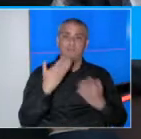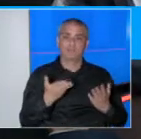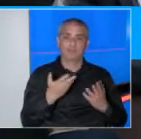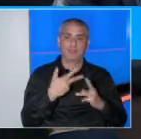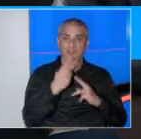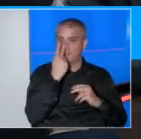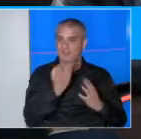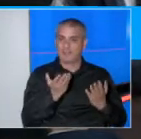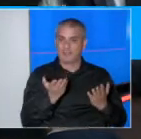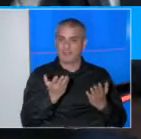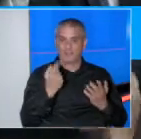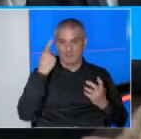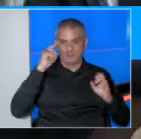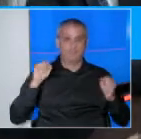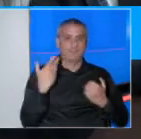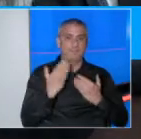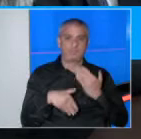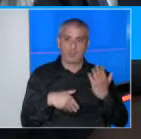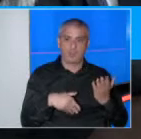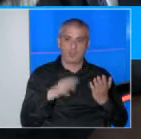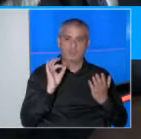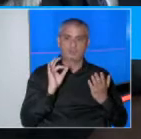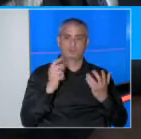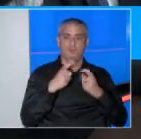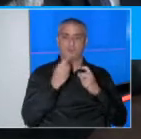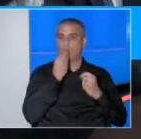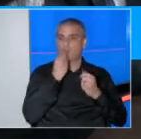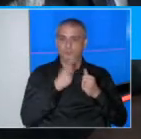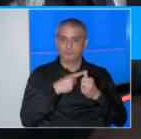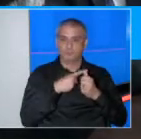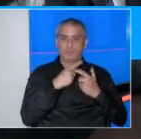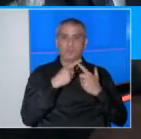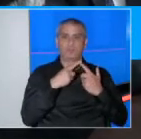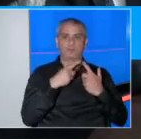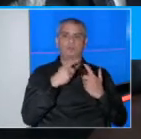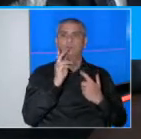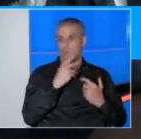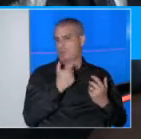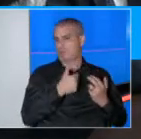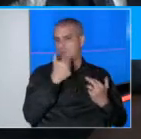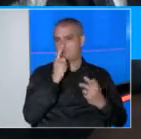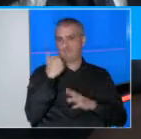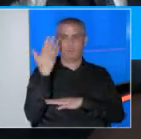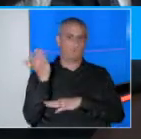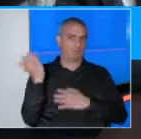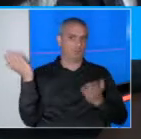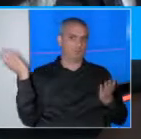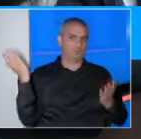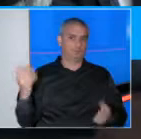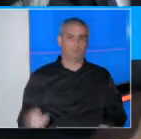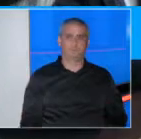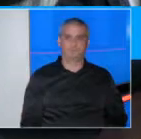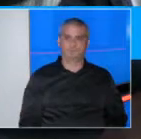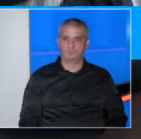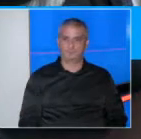רק תראה את המיזמים האחרונים של התלושי מזון ושאר. אני אומר לך, הוא יכול להניג, אבל מבחוץ, כפי שאומר הפרסום. רגע, אני